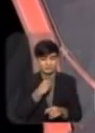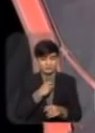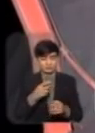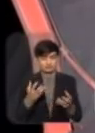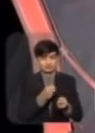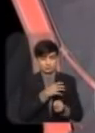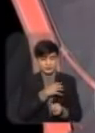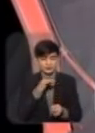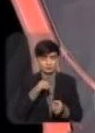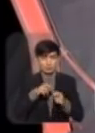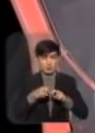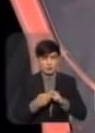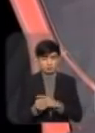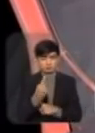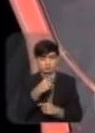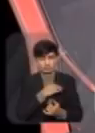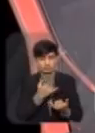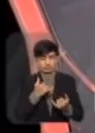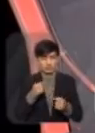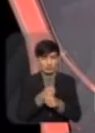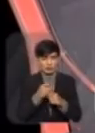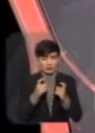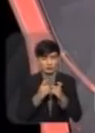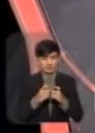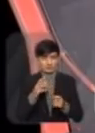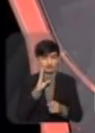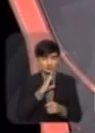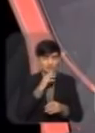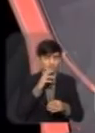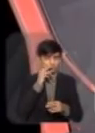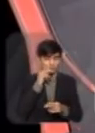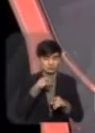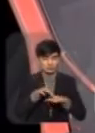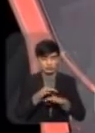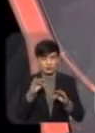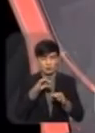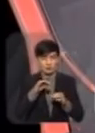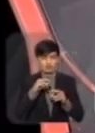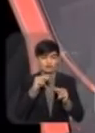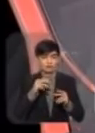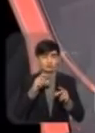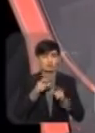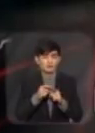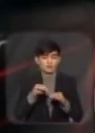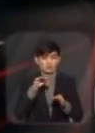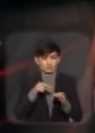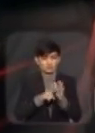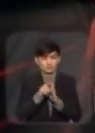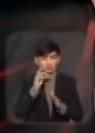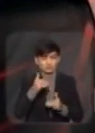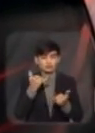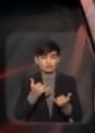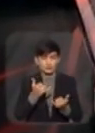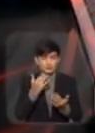неге үлкен мәселеге айналуда? Зорлық зомбылықсыз 16 күн. Бүгін сөздің шыны керектің тақырыбы. Дәл